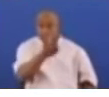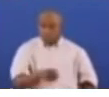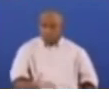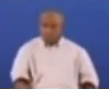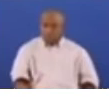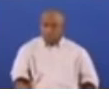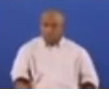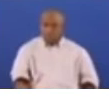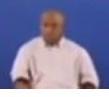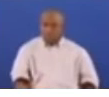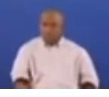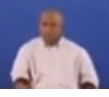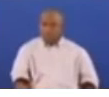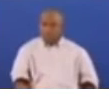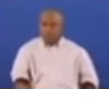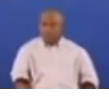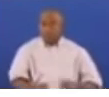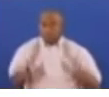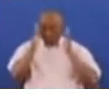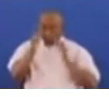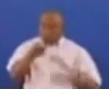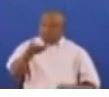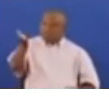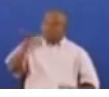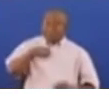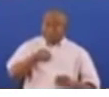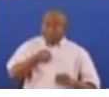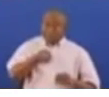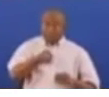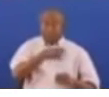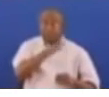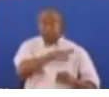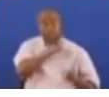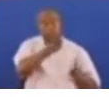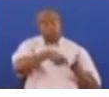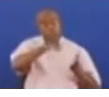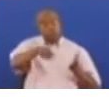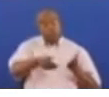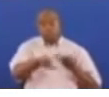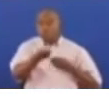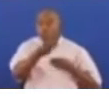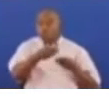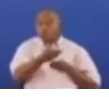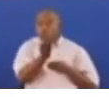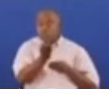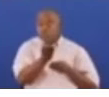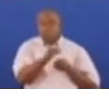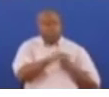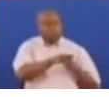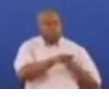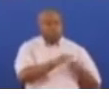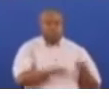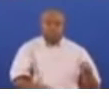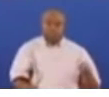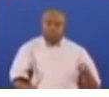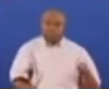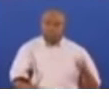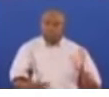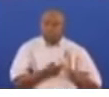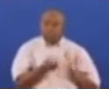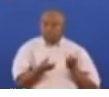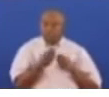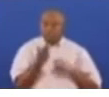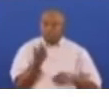naiona. Mheshimiwa Spika, sisi tunakatwa kodi, na ile posho ambayo hatukatwi kodi na matumizi. Kama mimi nimepewa hela